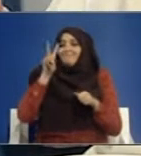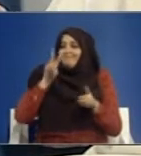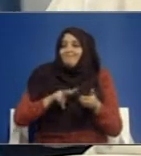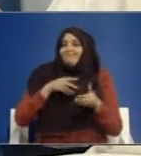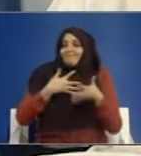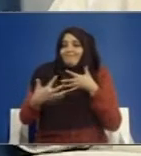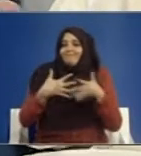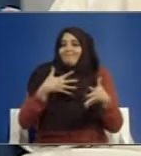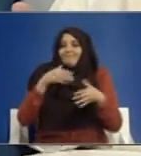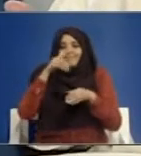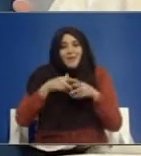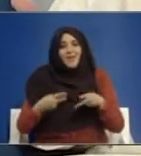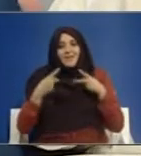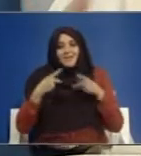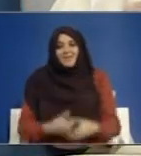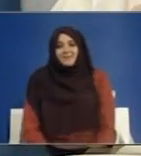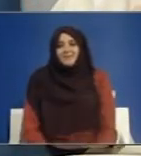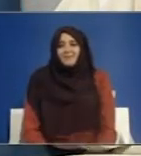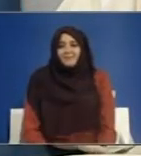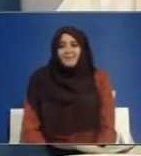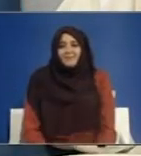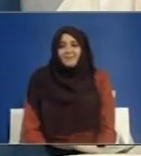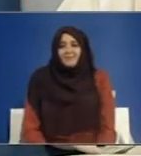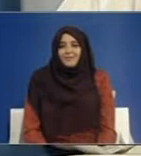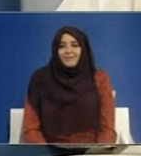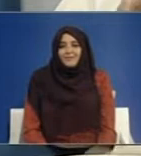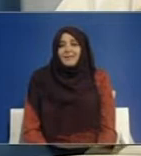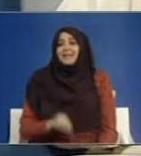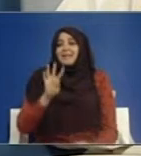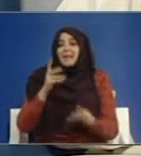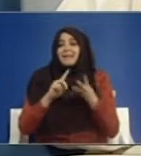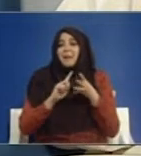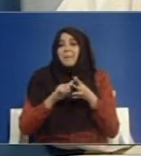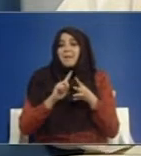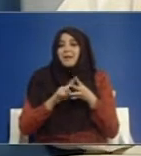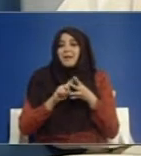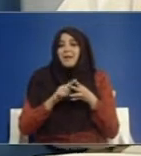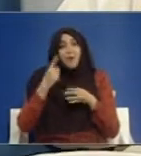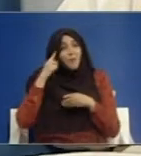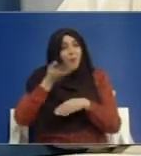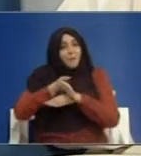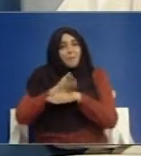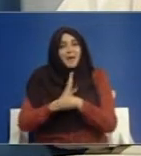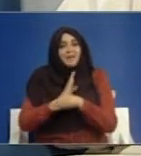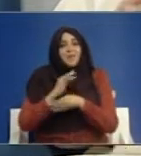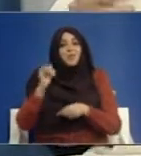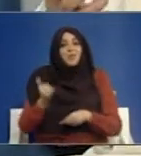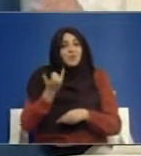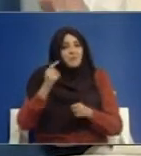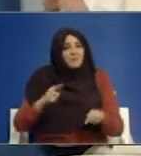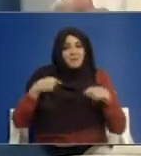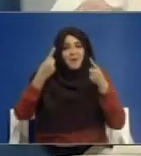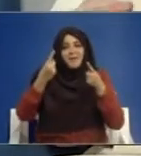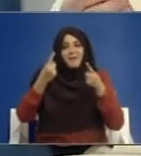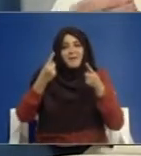الحقيقية في الإنسان في الحياة. صح. ثم الاستعداد ليوم الرحيل. يعني